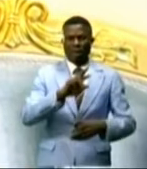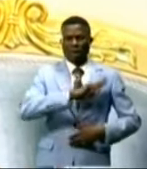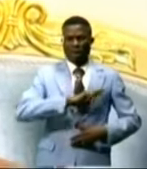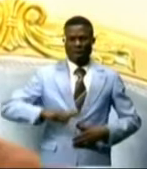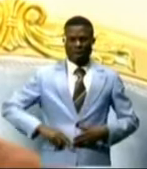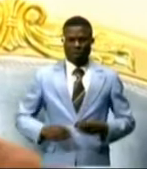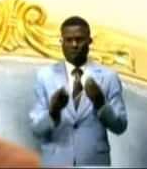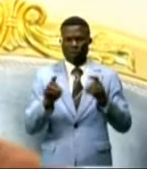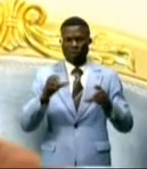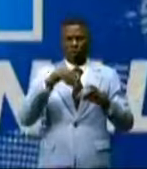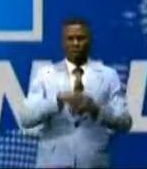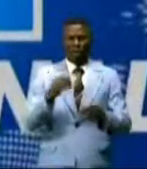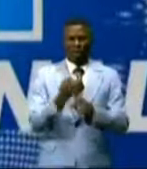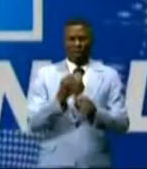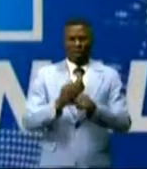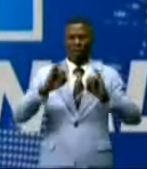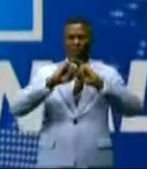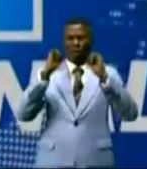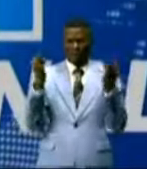industrialisée.